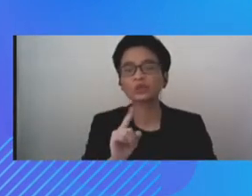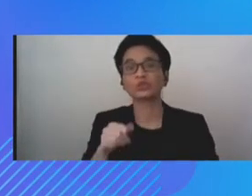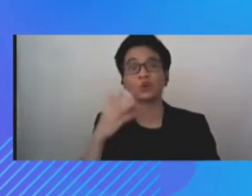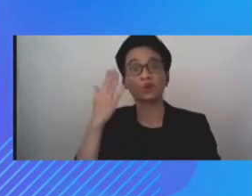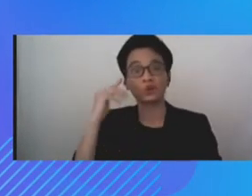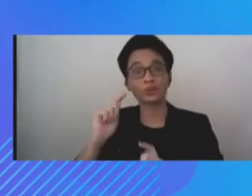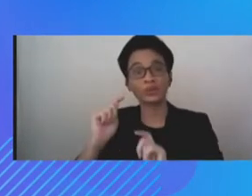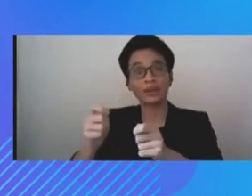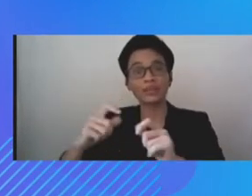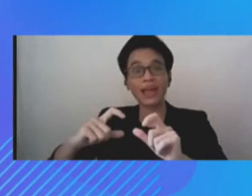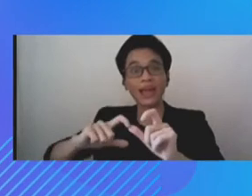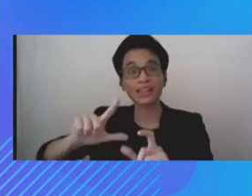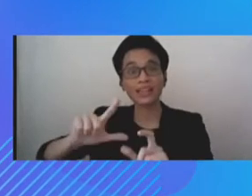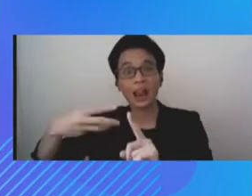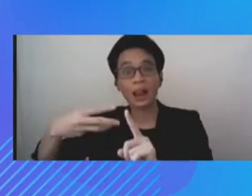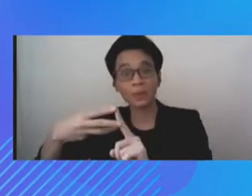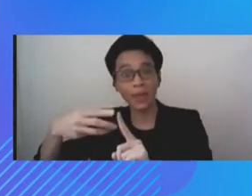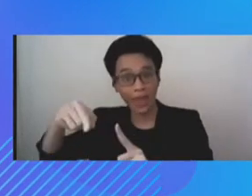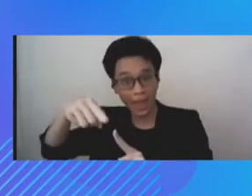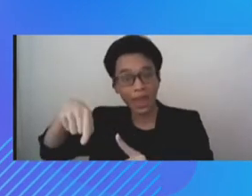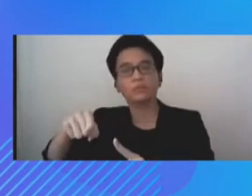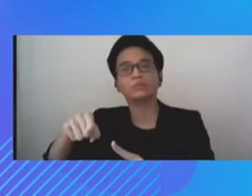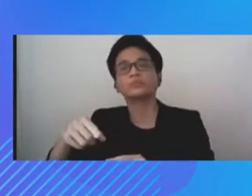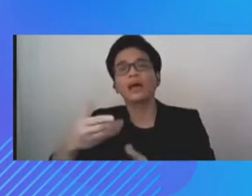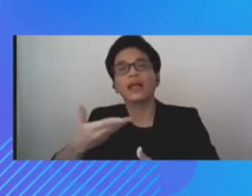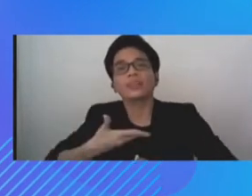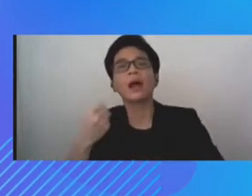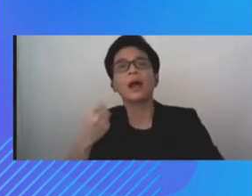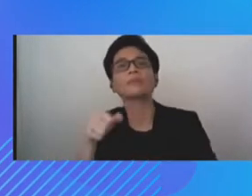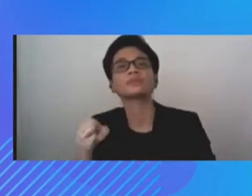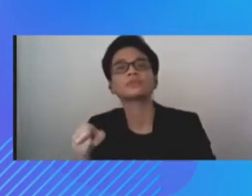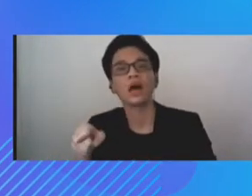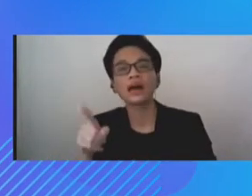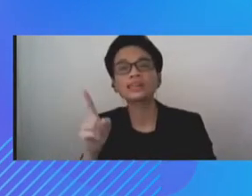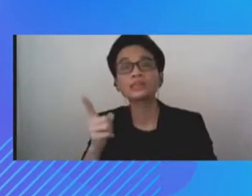saya sangat tidak bisa diam waktu itu.